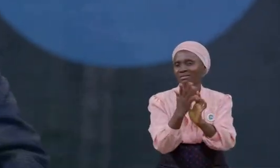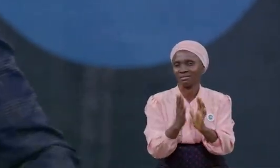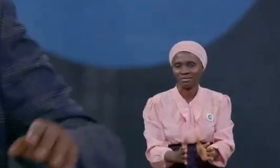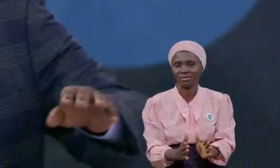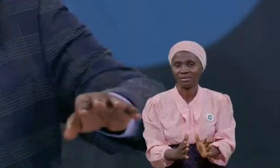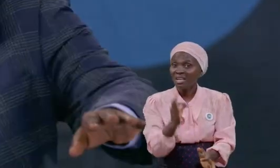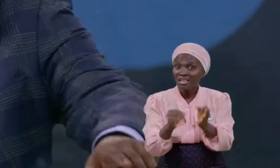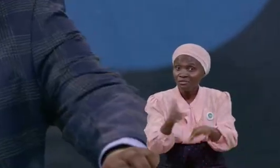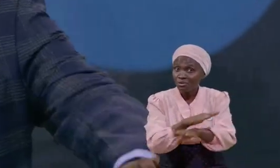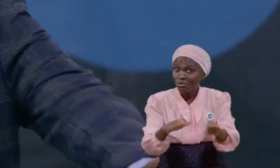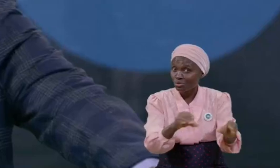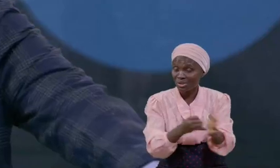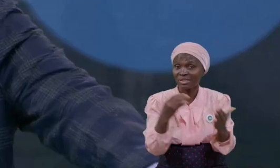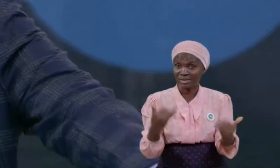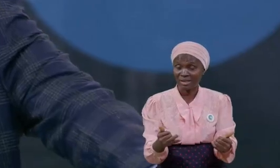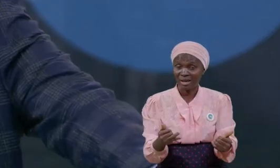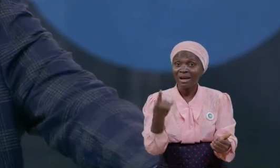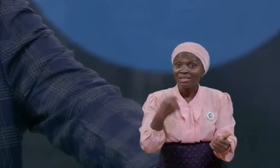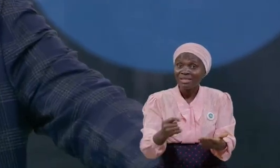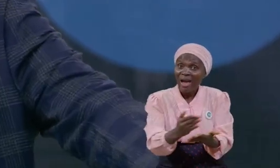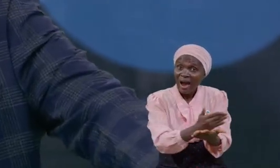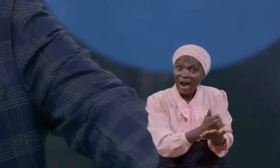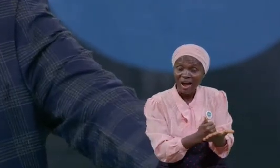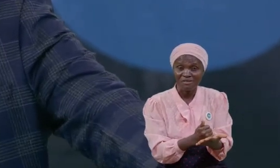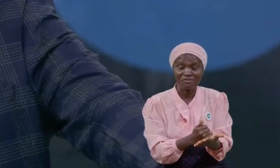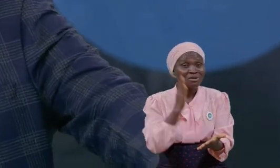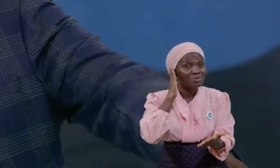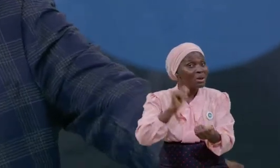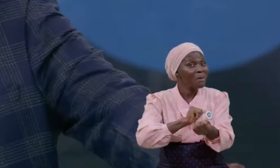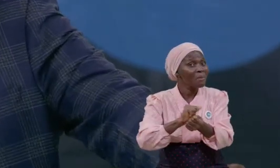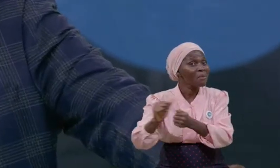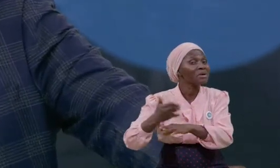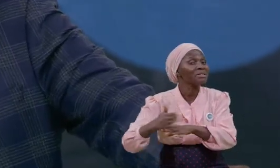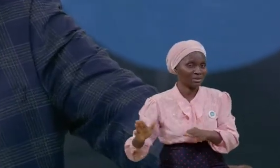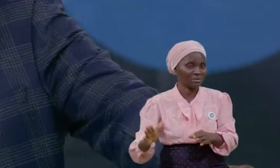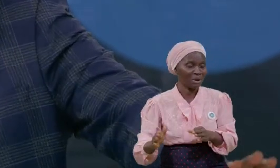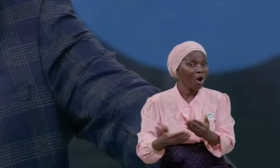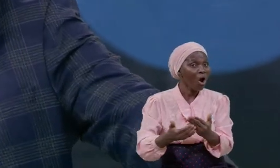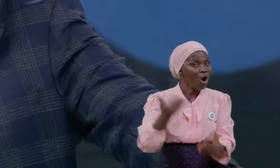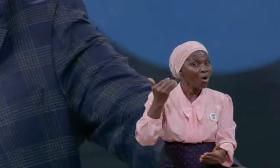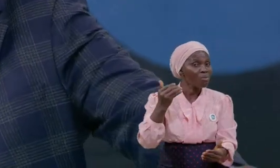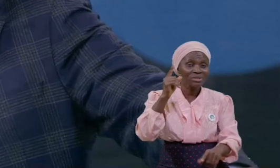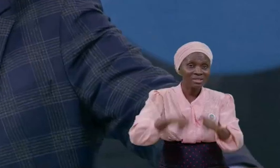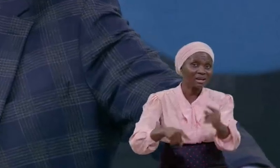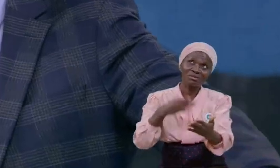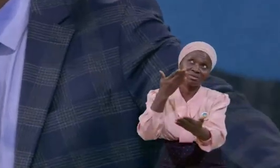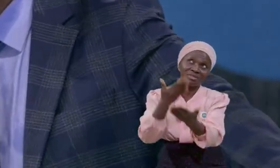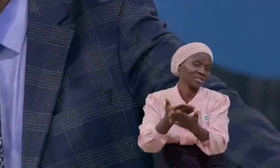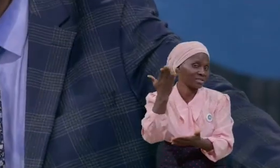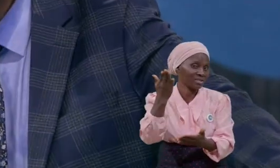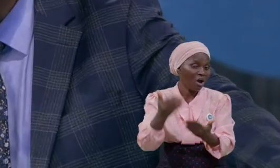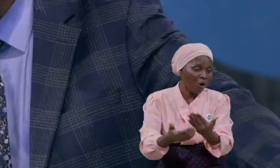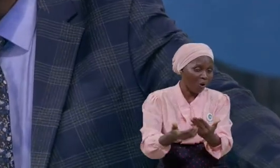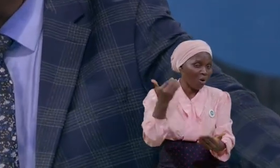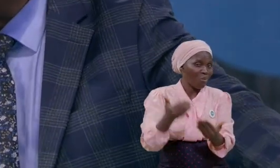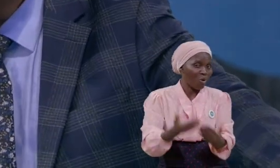passer bientôt. Presque, ne peut pas t'aider, presque. Ne peut pas t'aider. Je suis presque là. Je